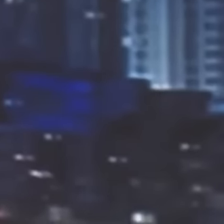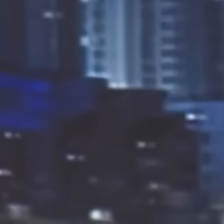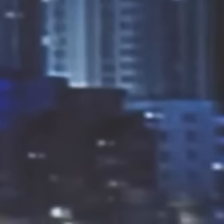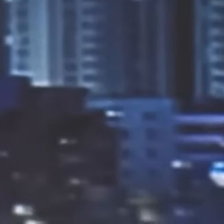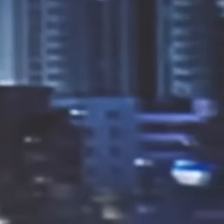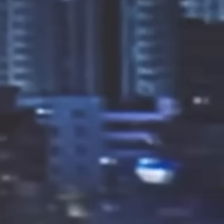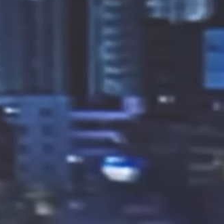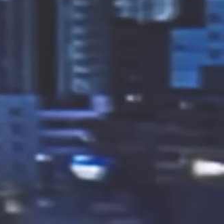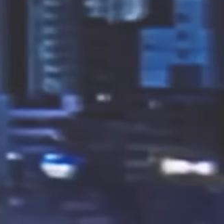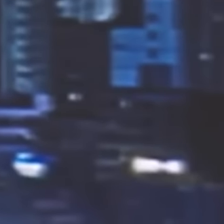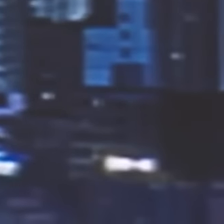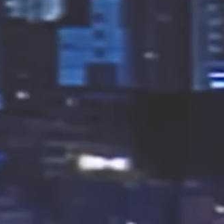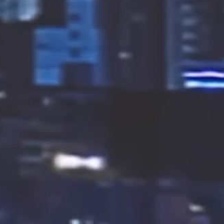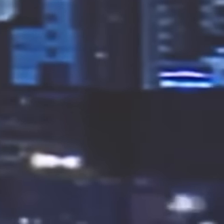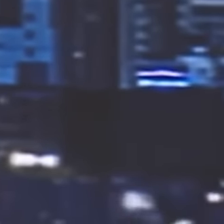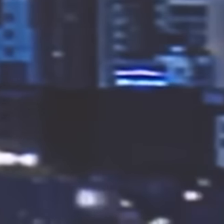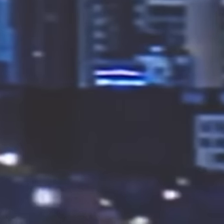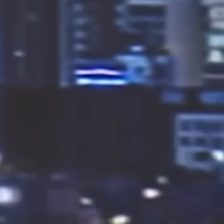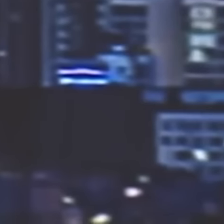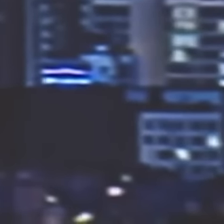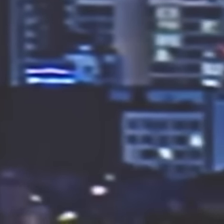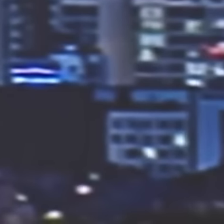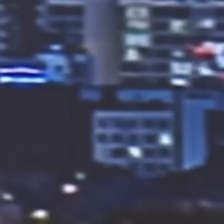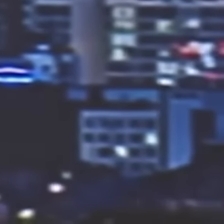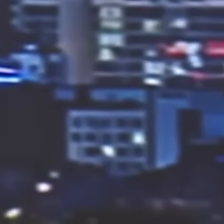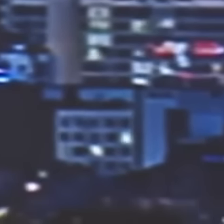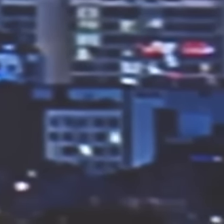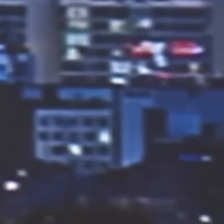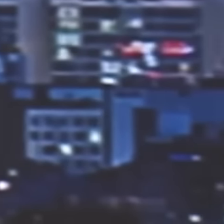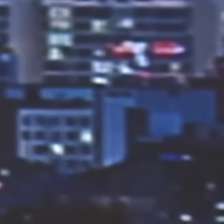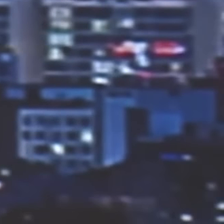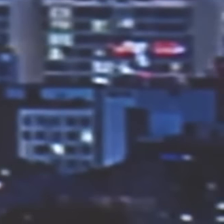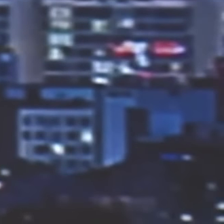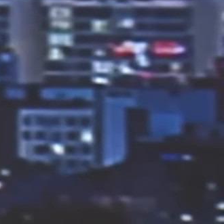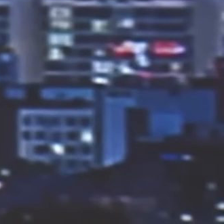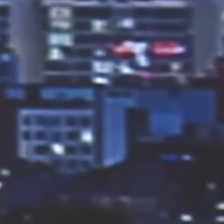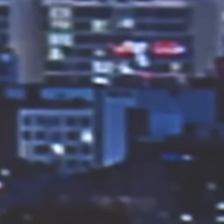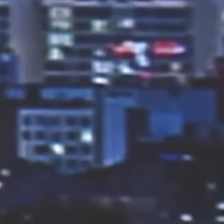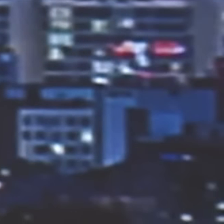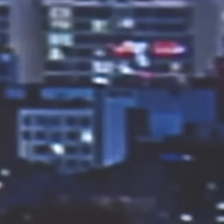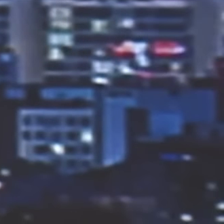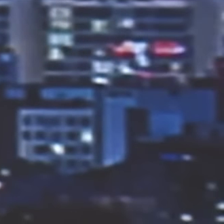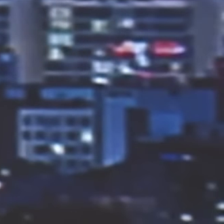고맙습니다 저희는 저녁 6시 50분 뉴스룸에서 뵙겠습니다 h